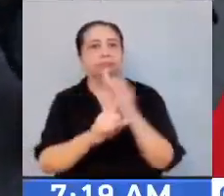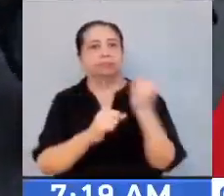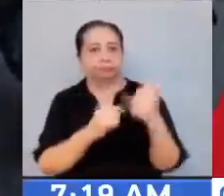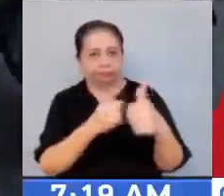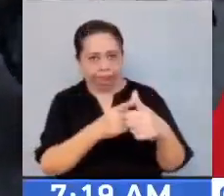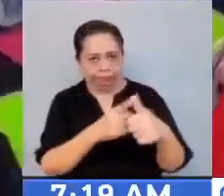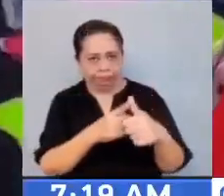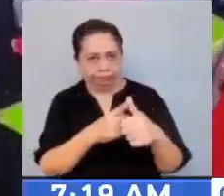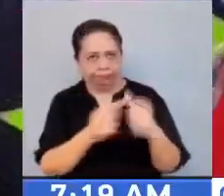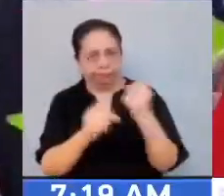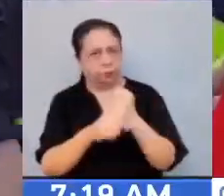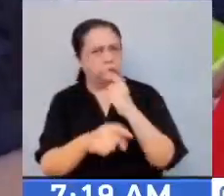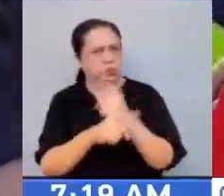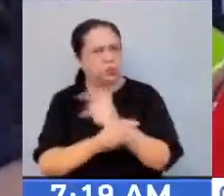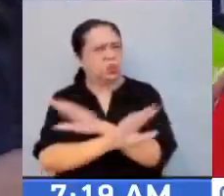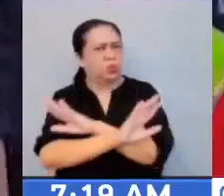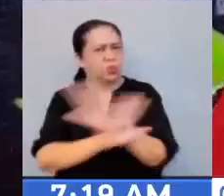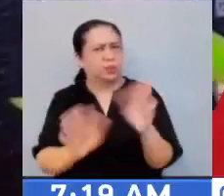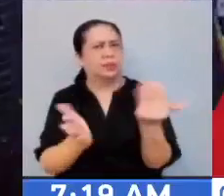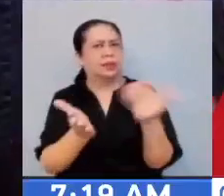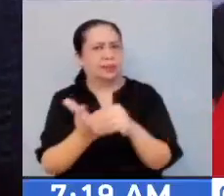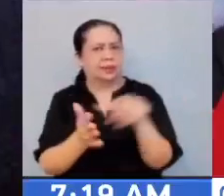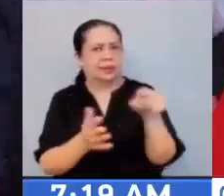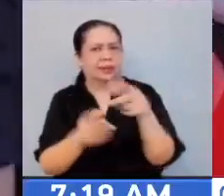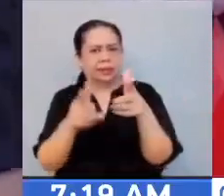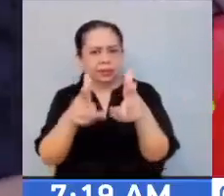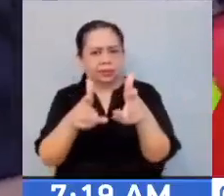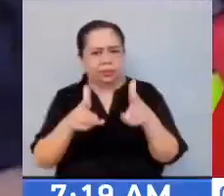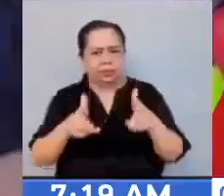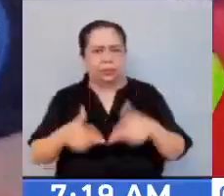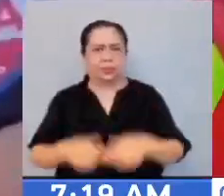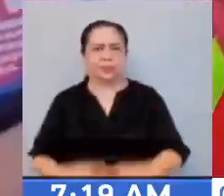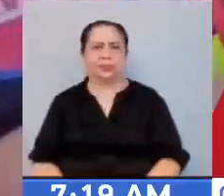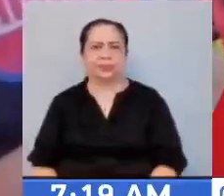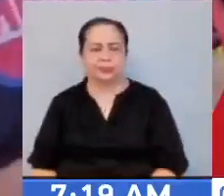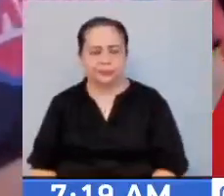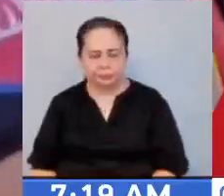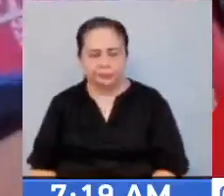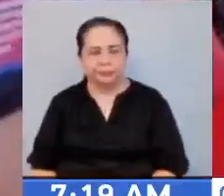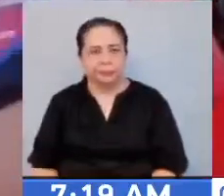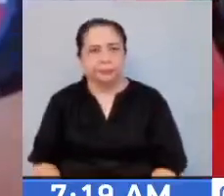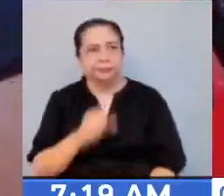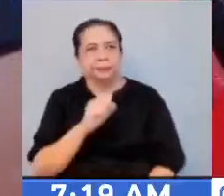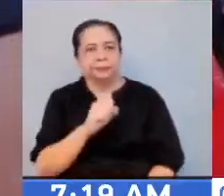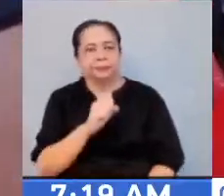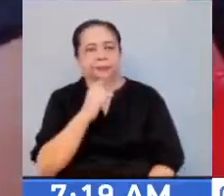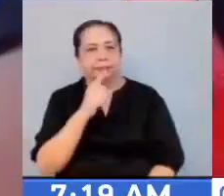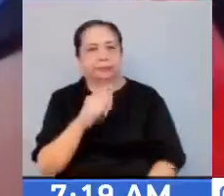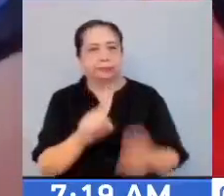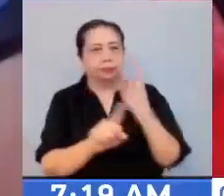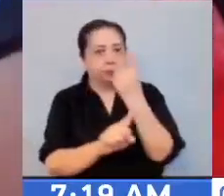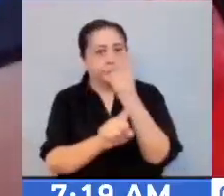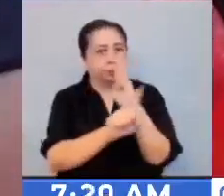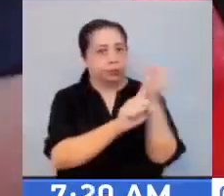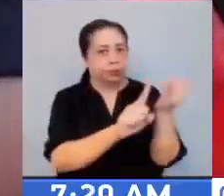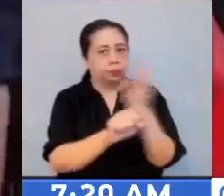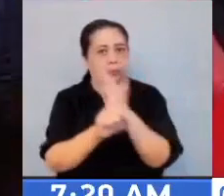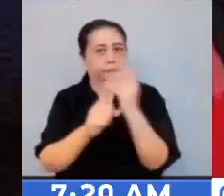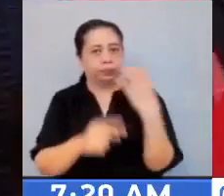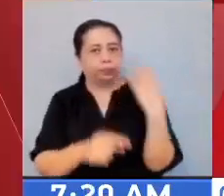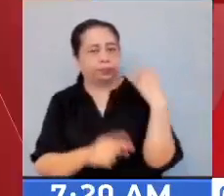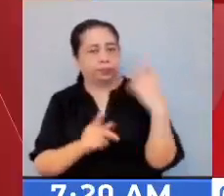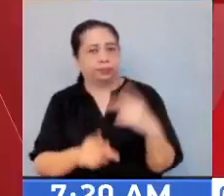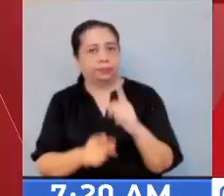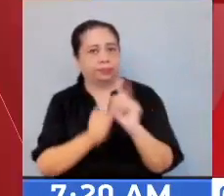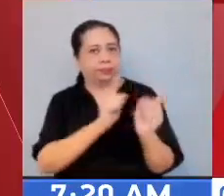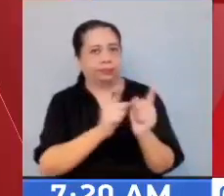hindi na uulit yung mga pumaparada dyan? Oo. In fairness naman, dun sa dalawang barangay captain na nakausap ni Colonel Bong Lebrija kanina,